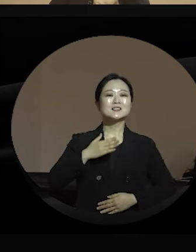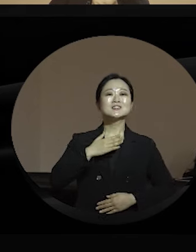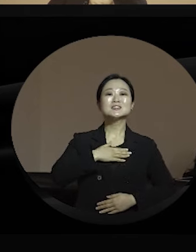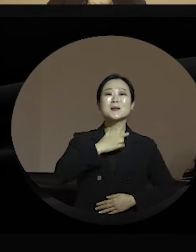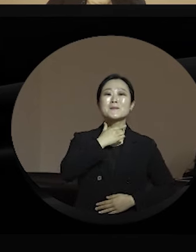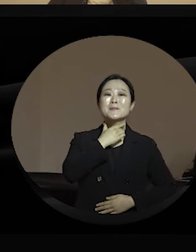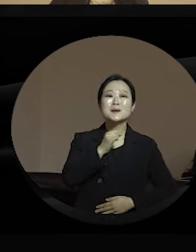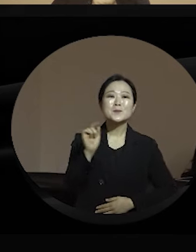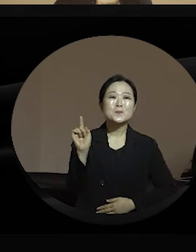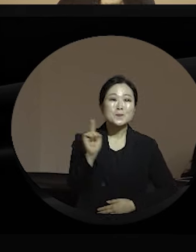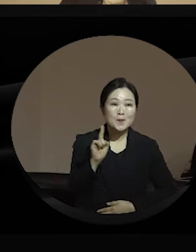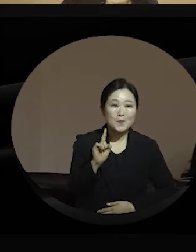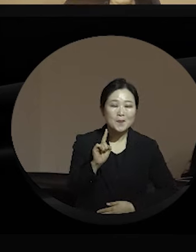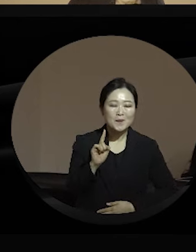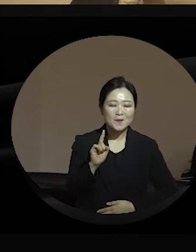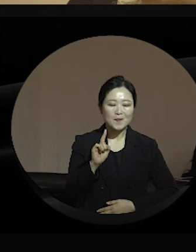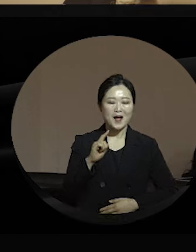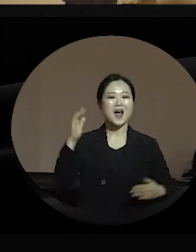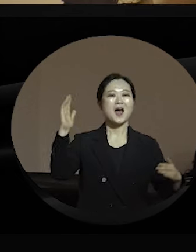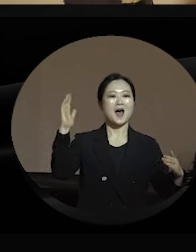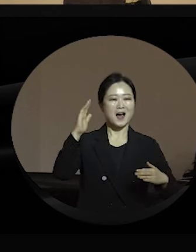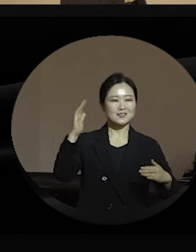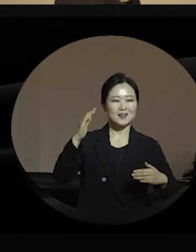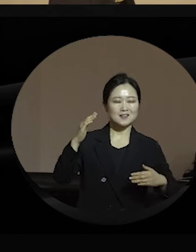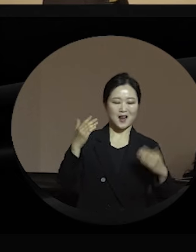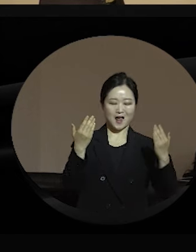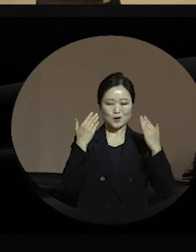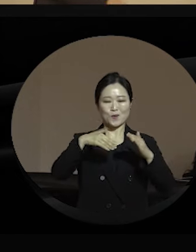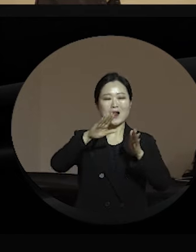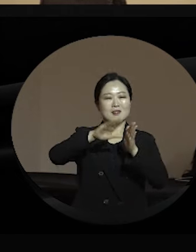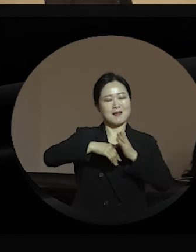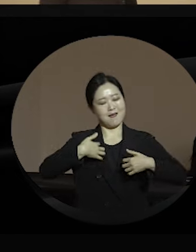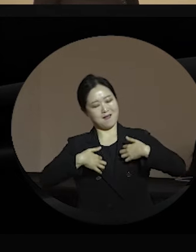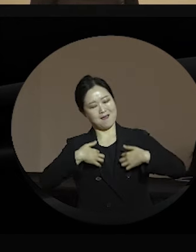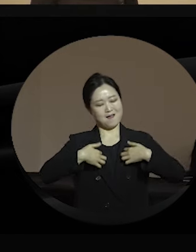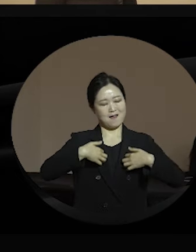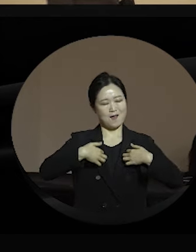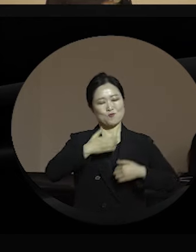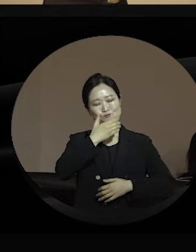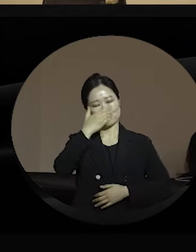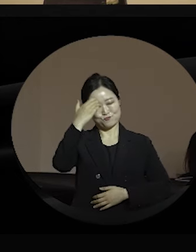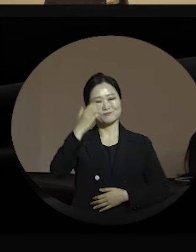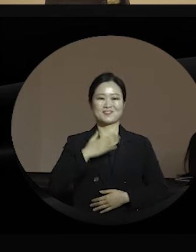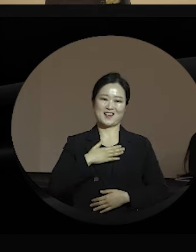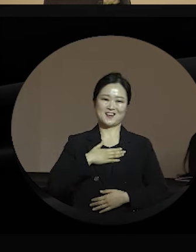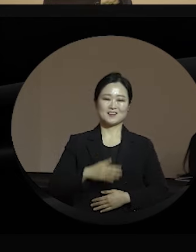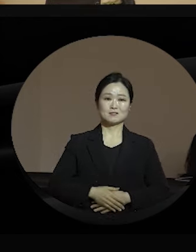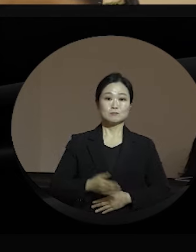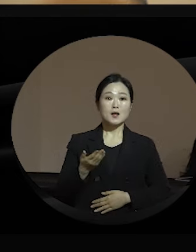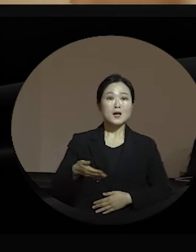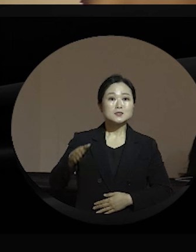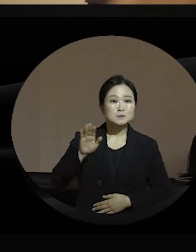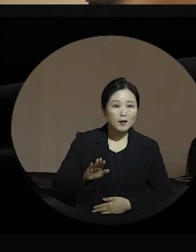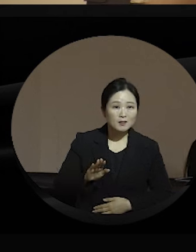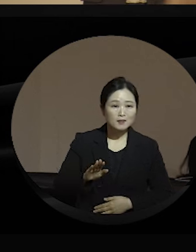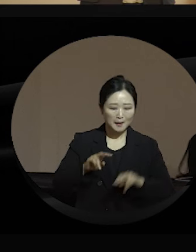이렇게 놀러 학교 가는 학교를 만드는 겁니다. 그런데 실상을 보면 실제로 아이들은 이렇게 자고